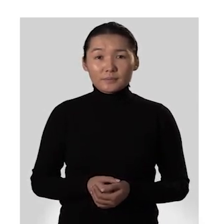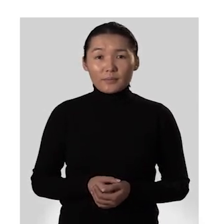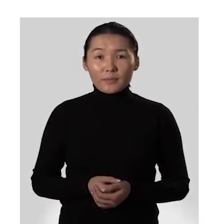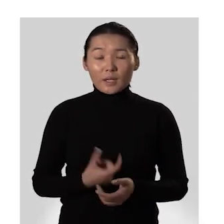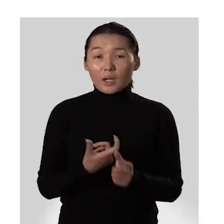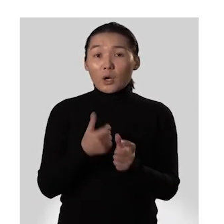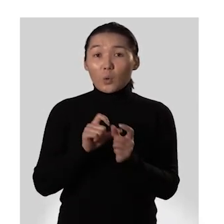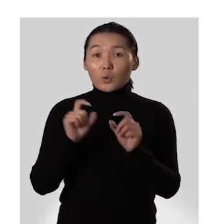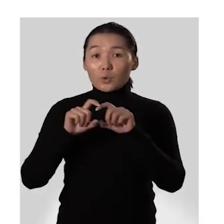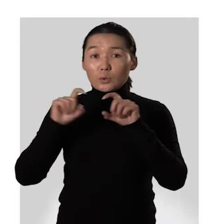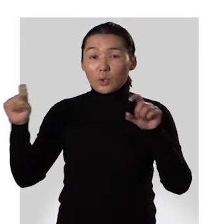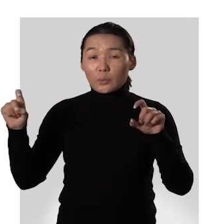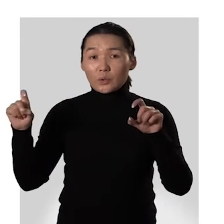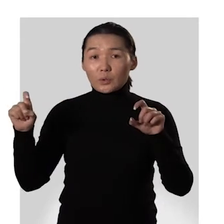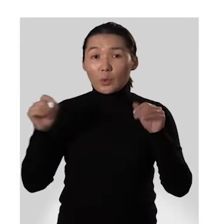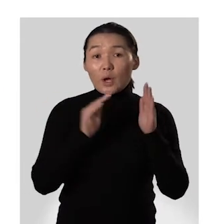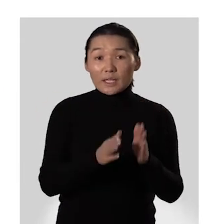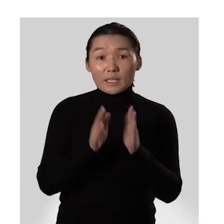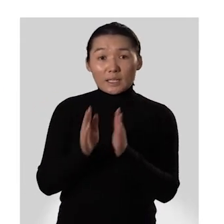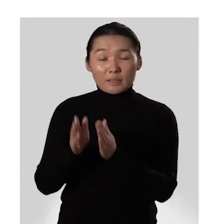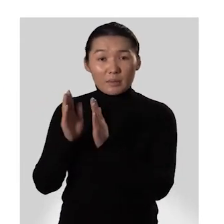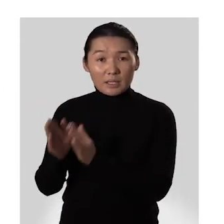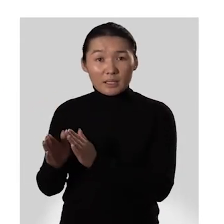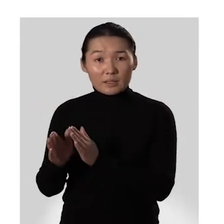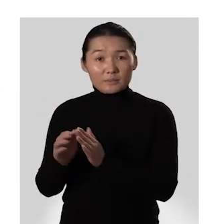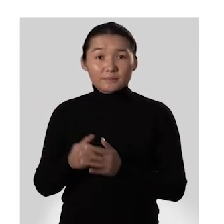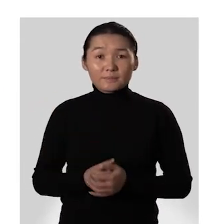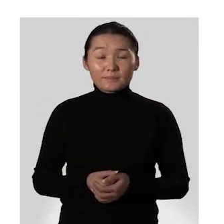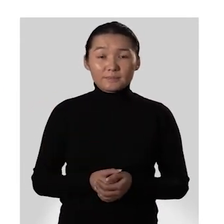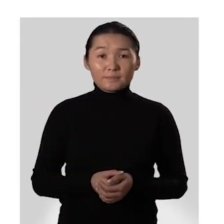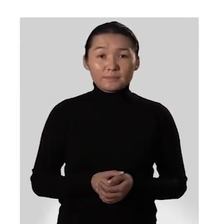Ушул сүйлөмдөрдү ирети менен жайгаштыргыла.